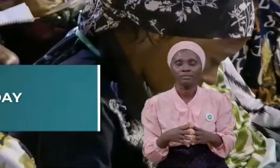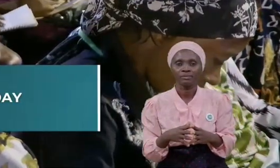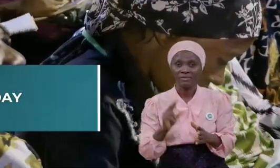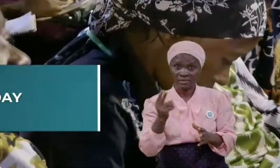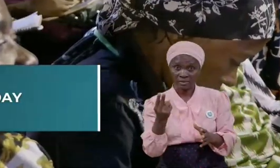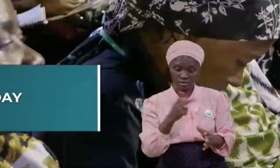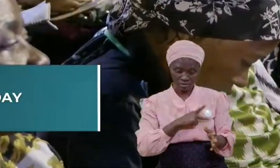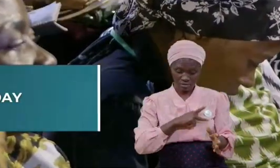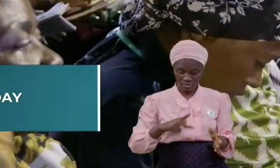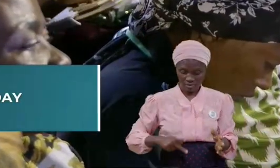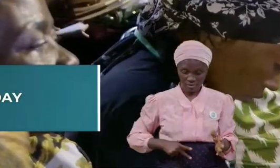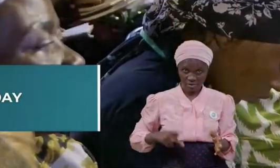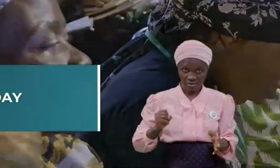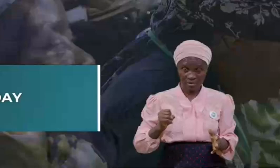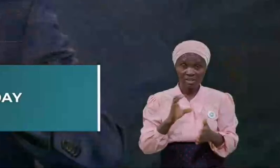Chapitre 17,